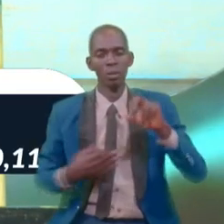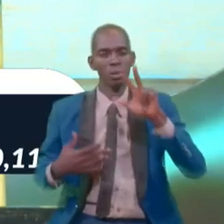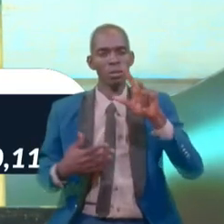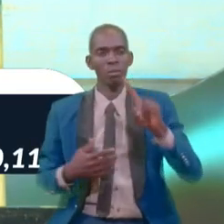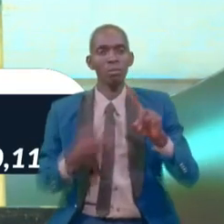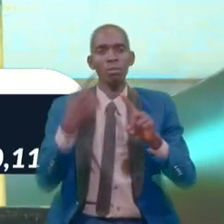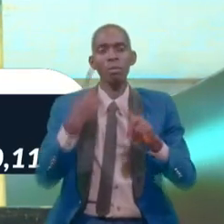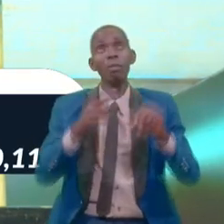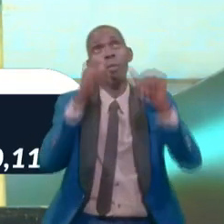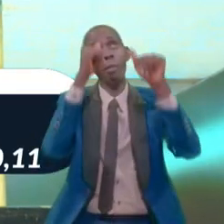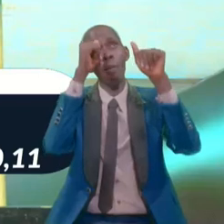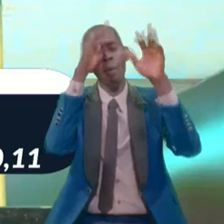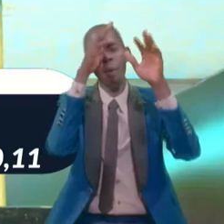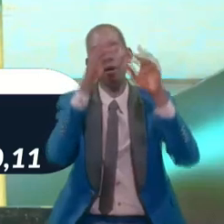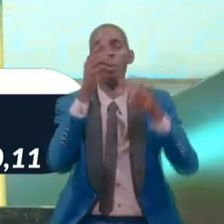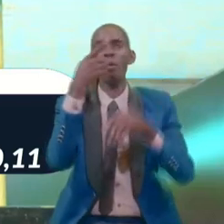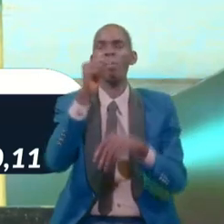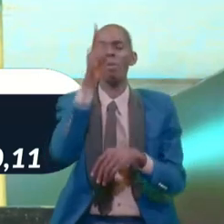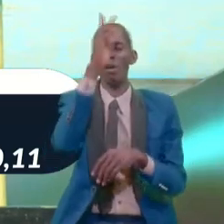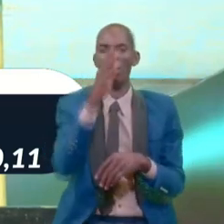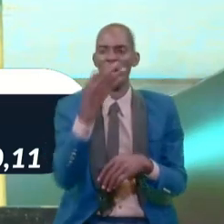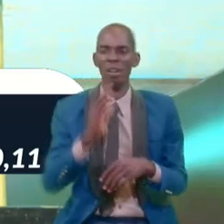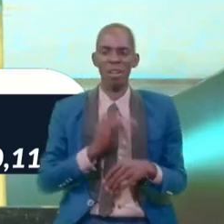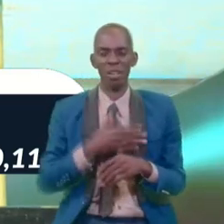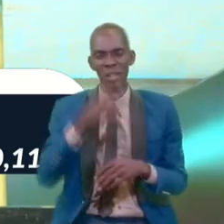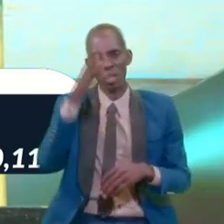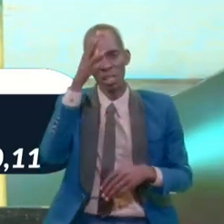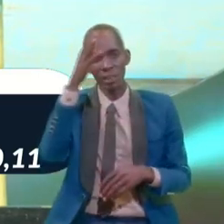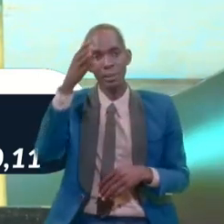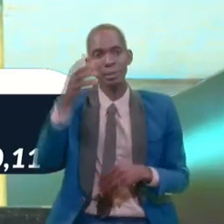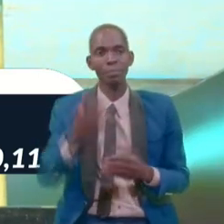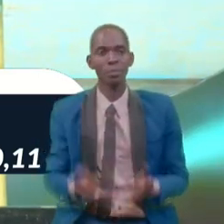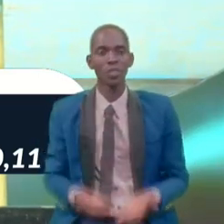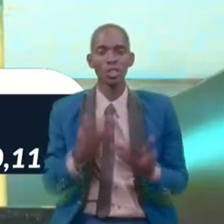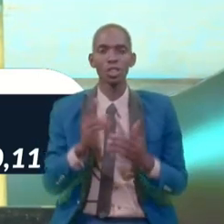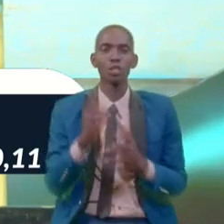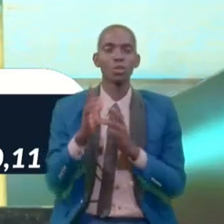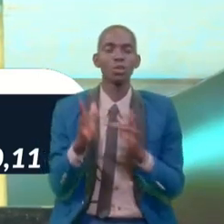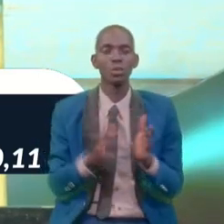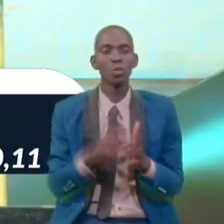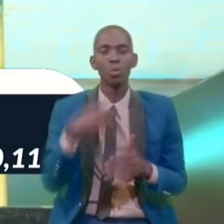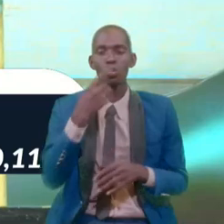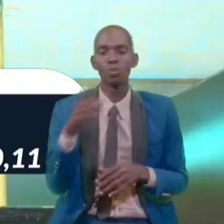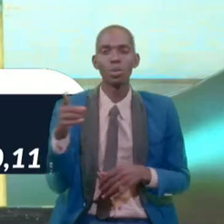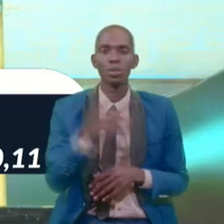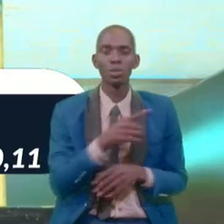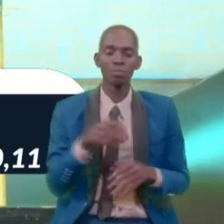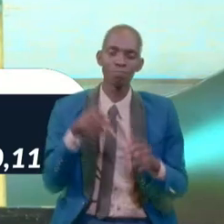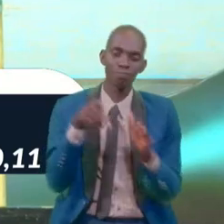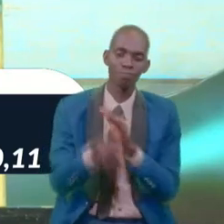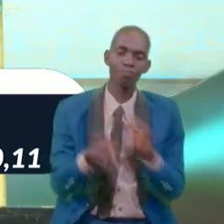31. Le Dieu de nos pères a ressuscité Jésus que vous avez tué en le pendant au